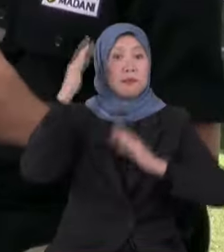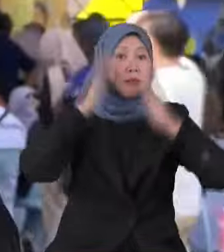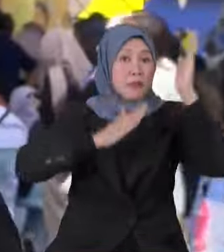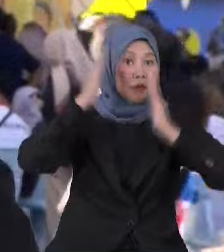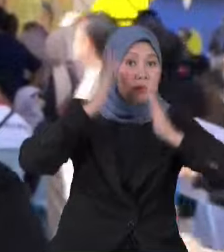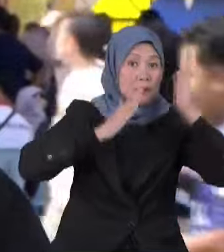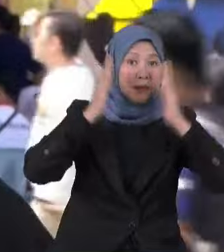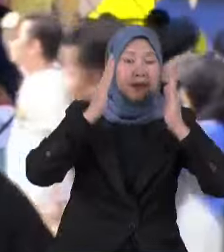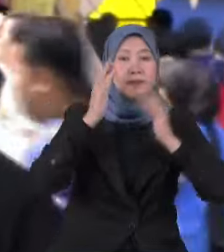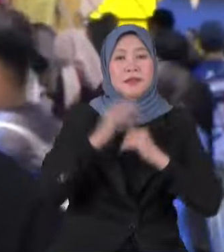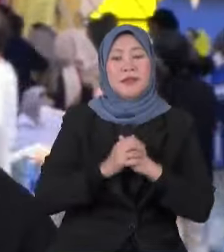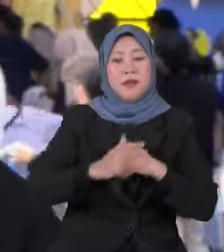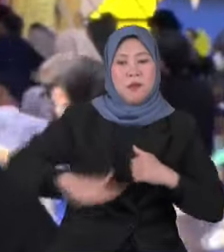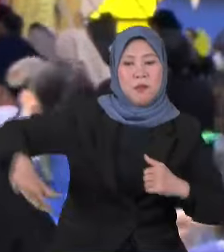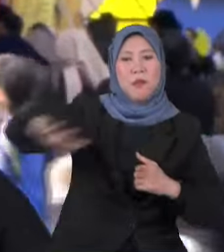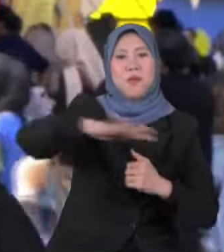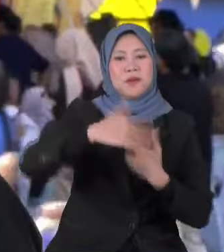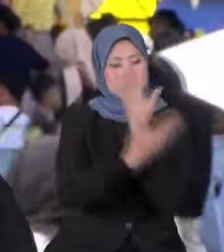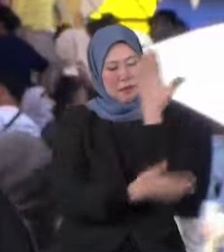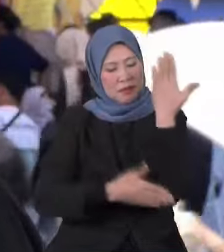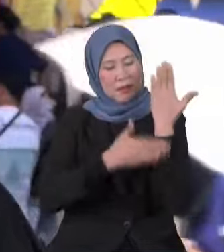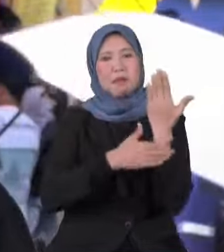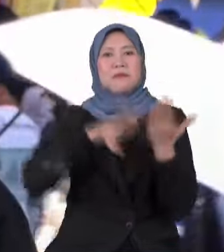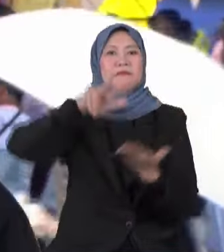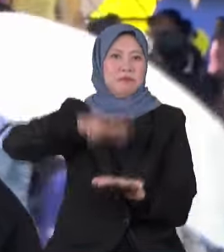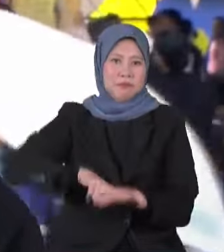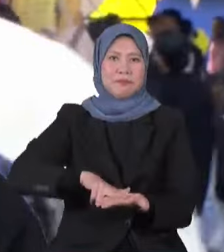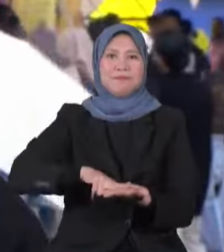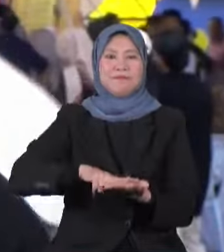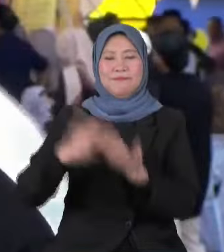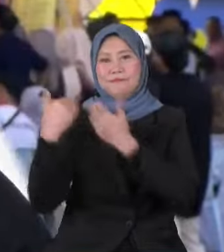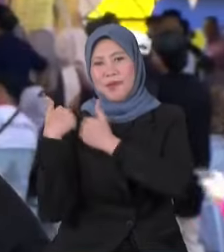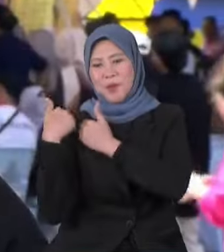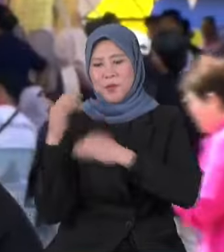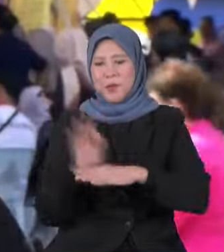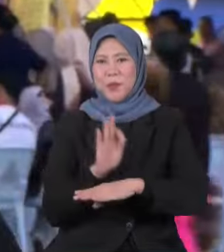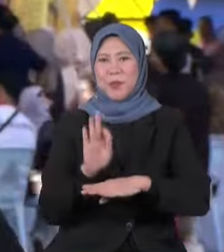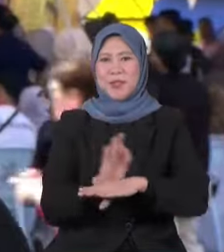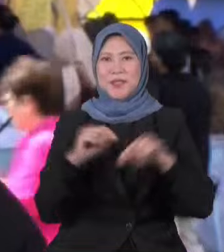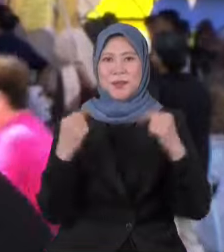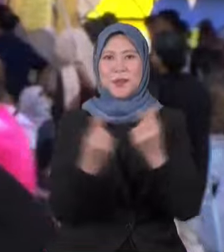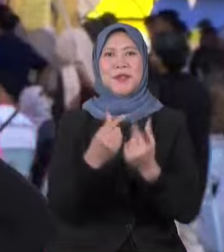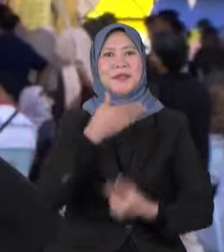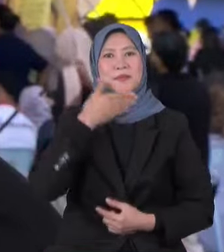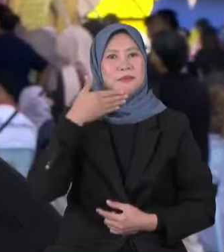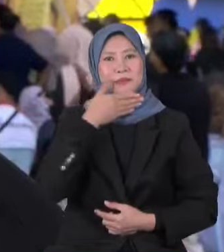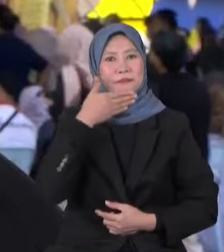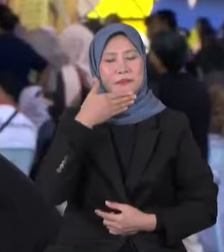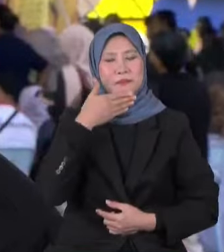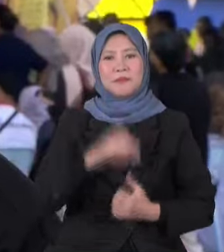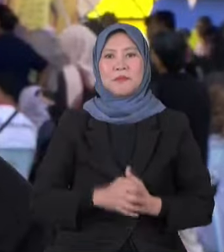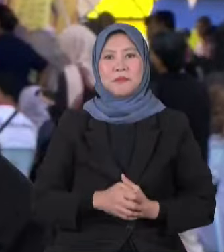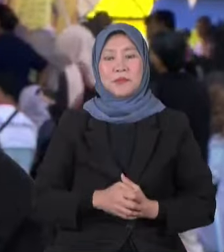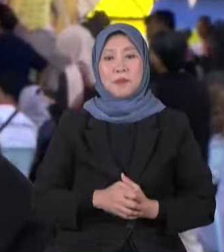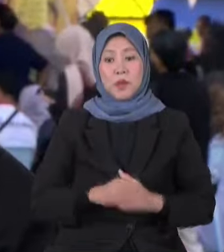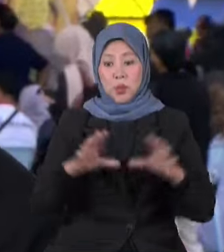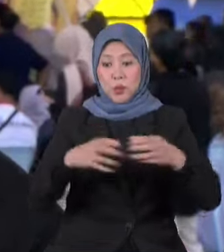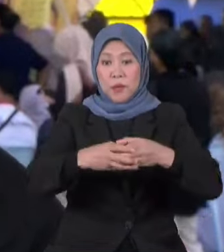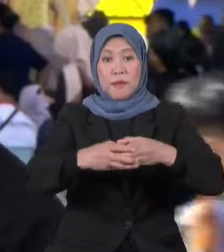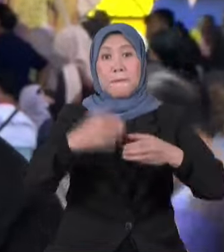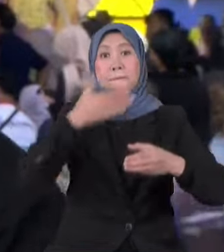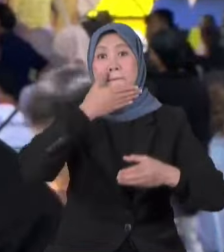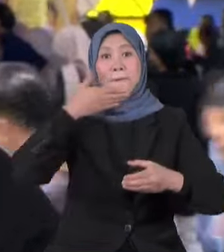kerajaan dan seluruh negara sebenarnya mengiktiraf peranan dan juga fungsi golongan belia itu sendiri. Kita tahu golongan belia ni adalah